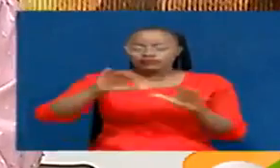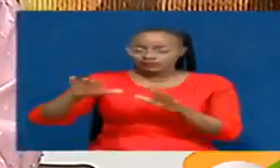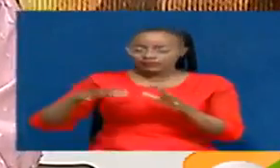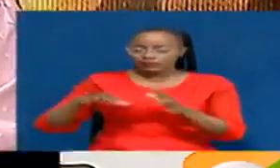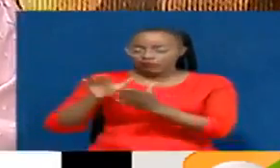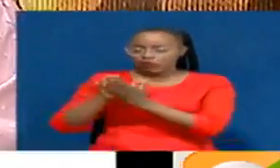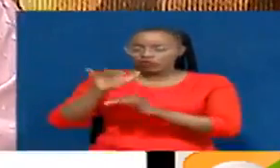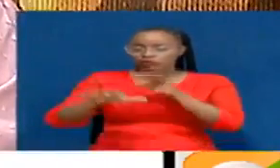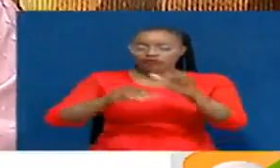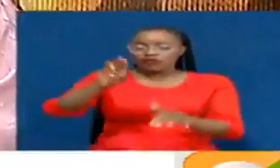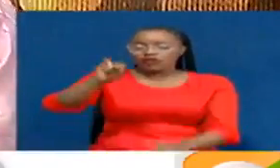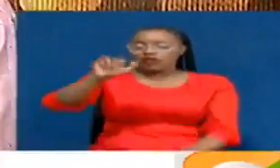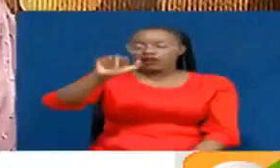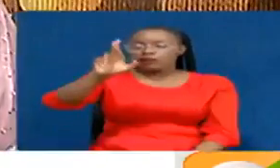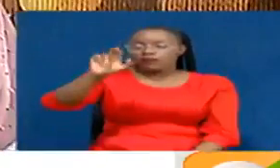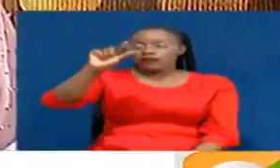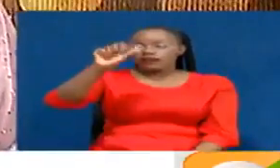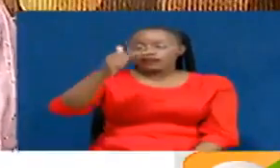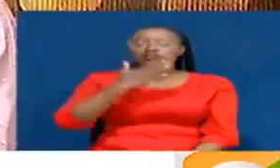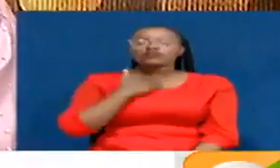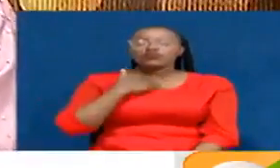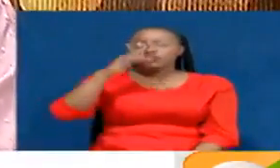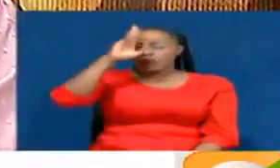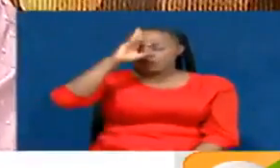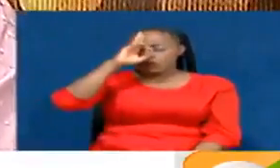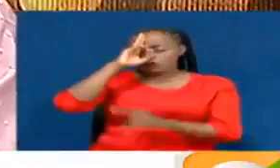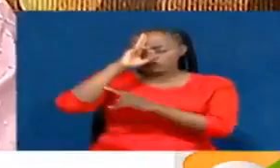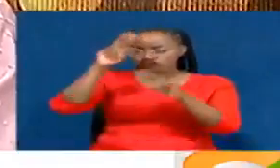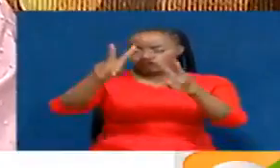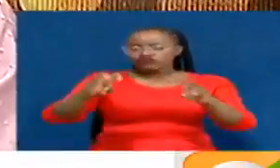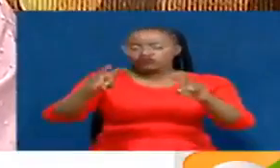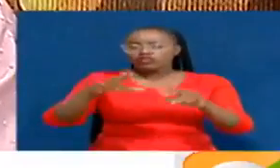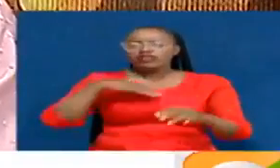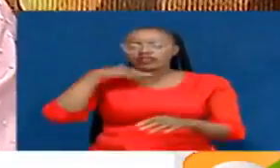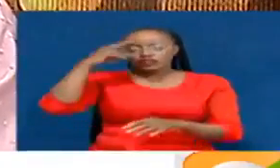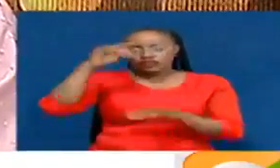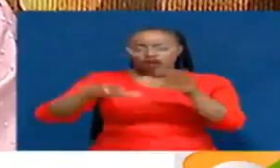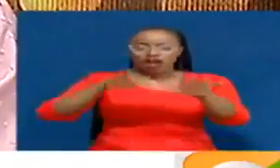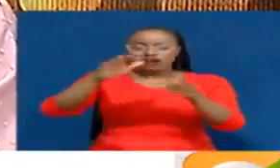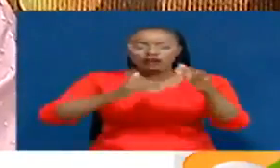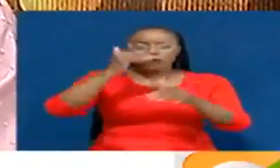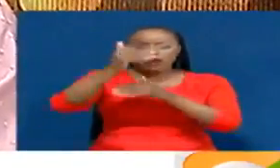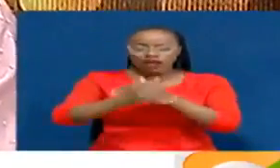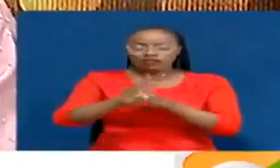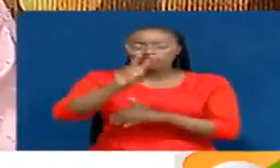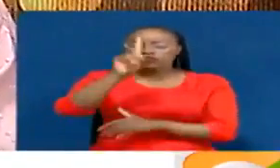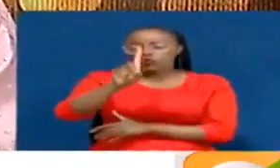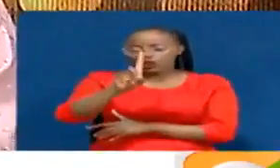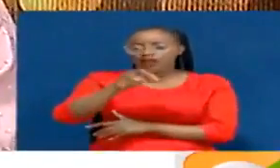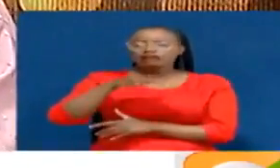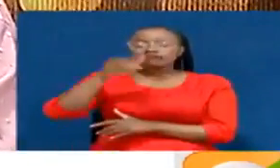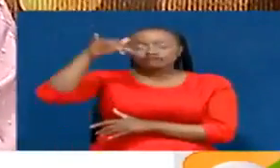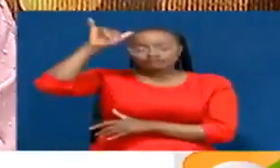Wafugaji katika eneo la Marigat huko Baringo Kusini wanawataka maafisa wa usalama kuchunguza vifo vya mifugo wao baada ya ng'ombe 24